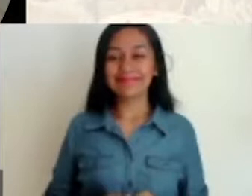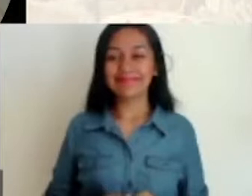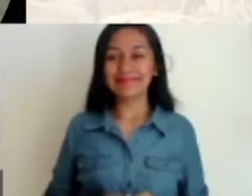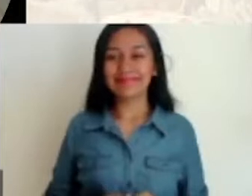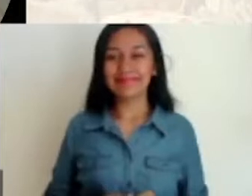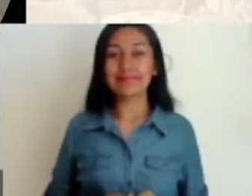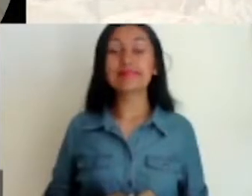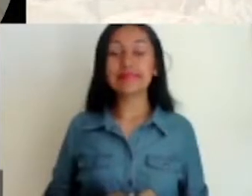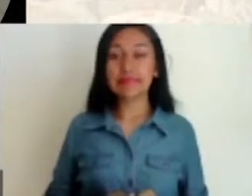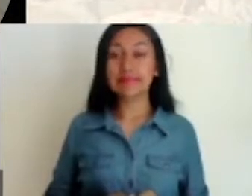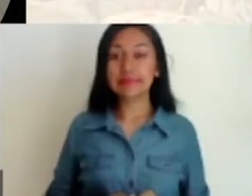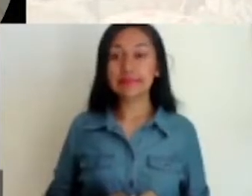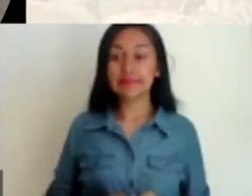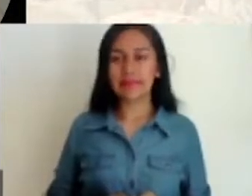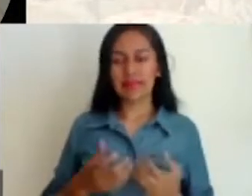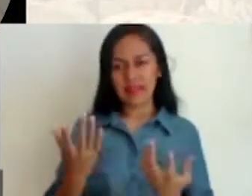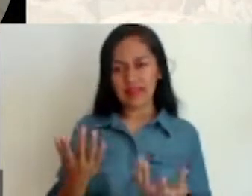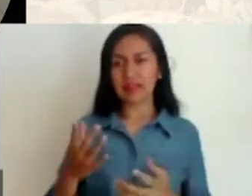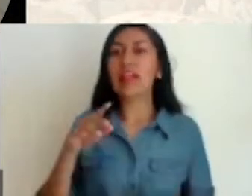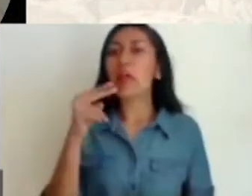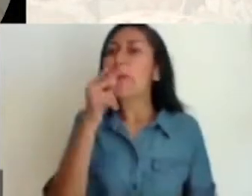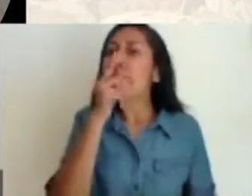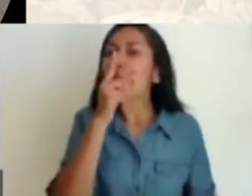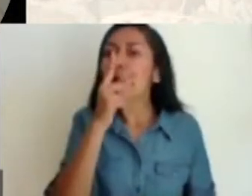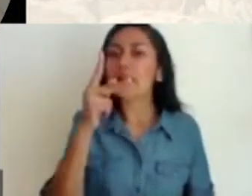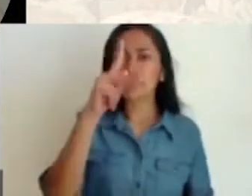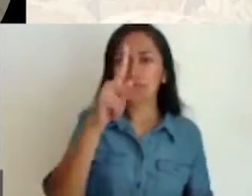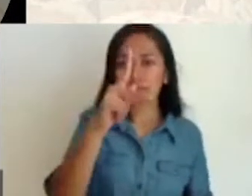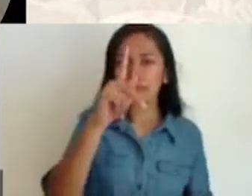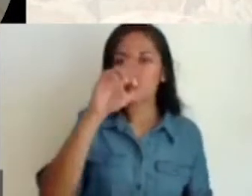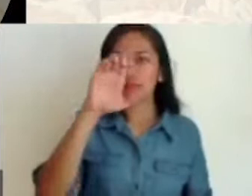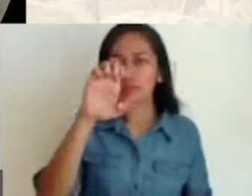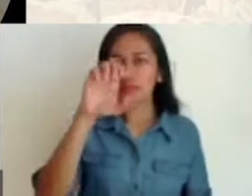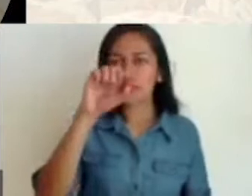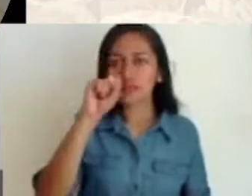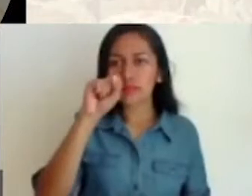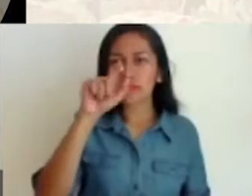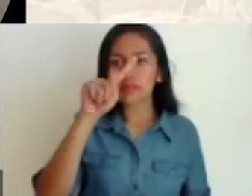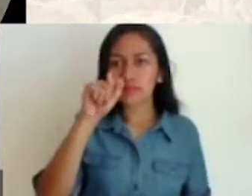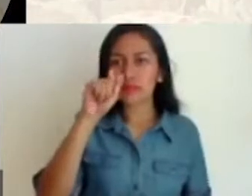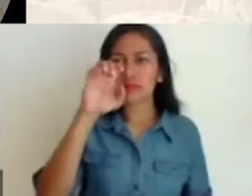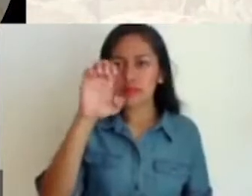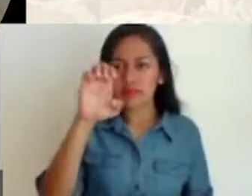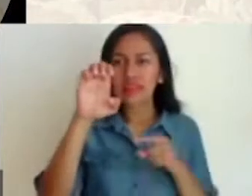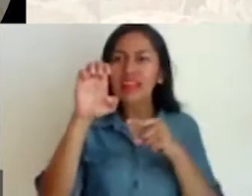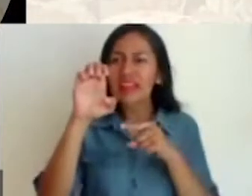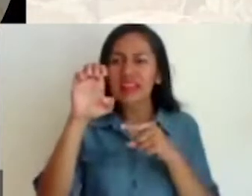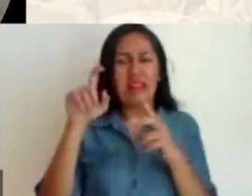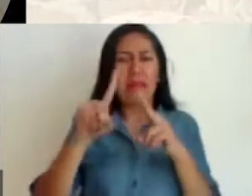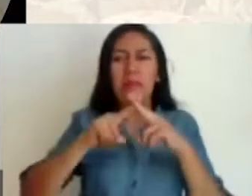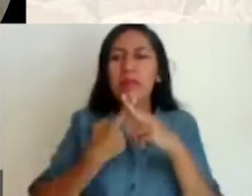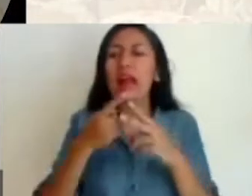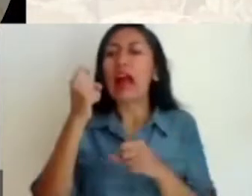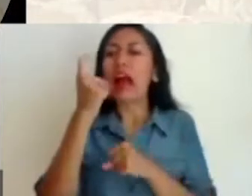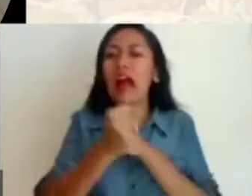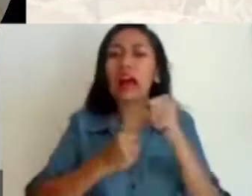Il nome di peste, il germen della peste, fu solamente aislato nel 1894. Y lleva el